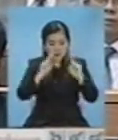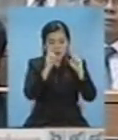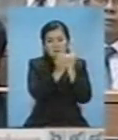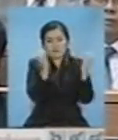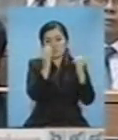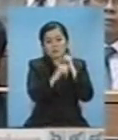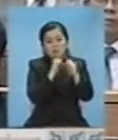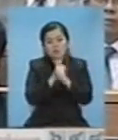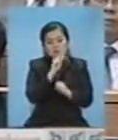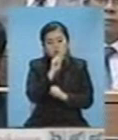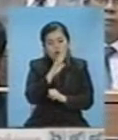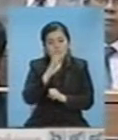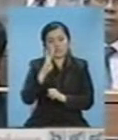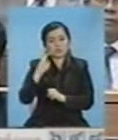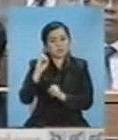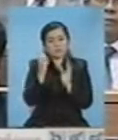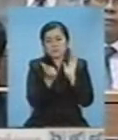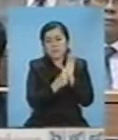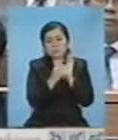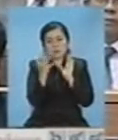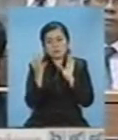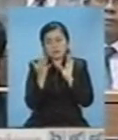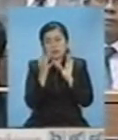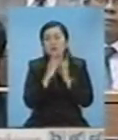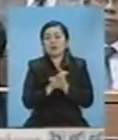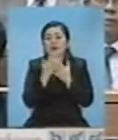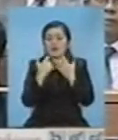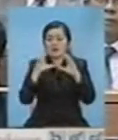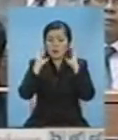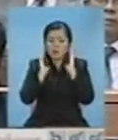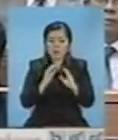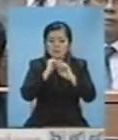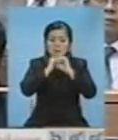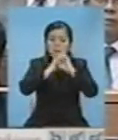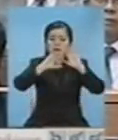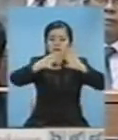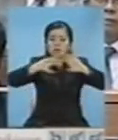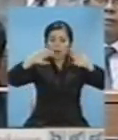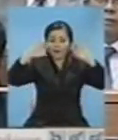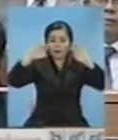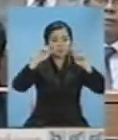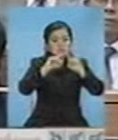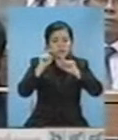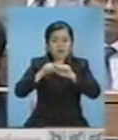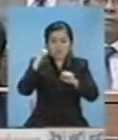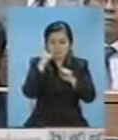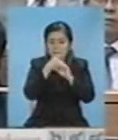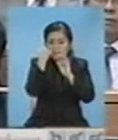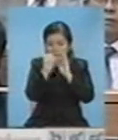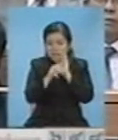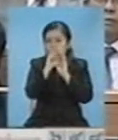รื่องนี้ข้าราชการละเมิดประมวลจริยธรรมผิดวินั